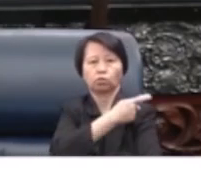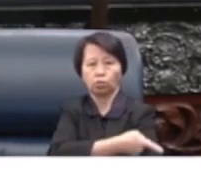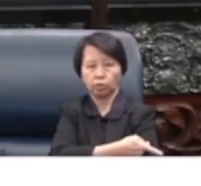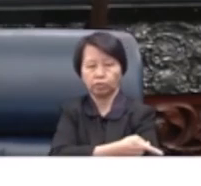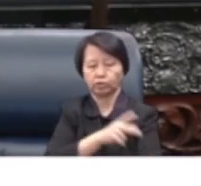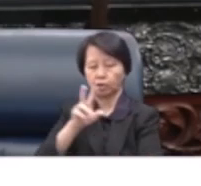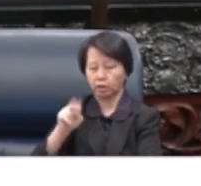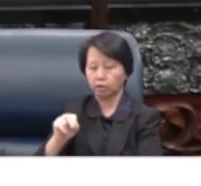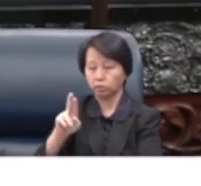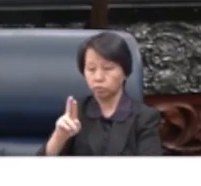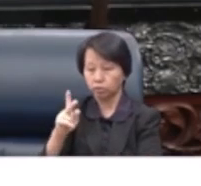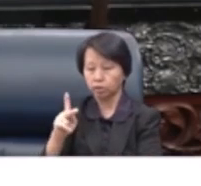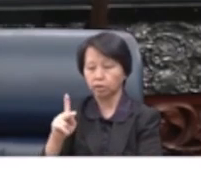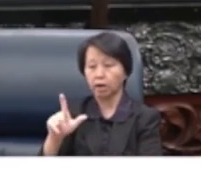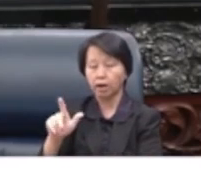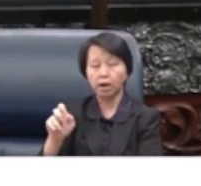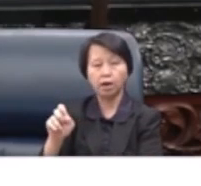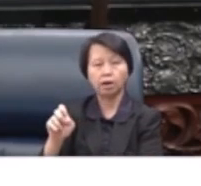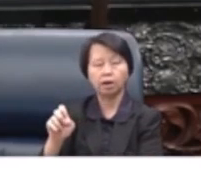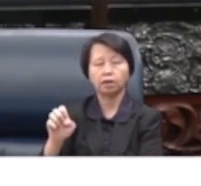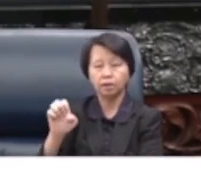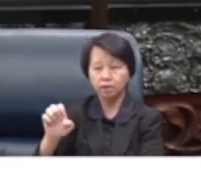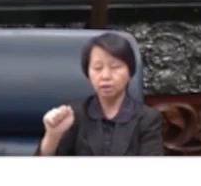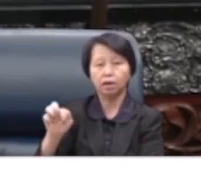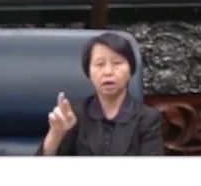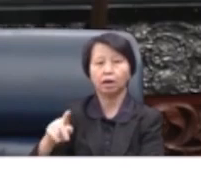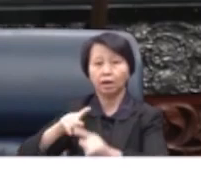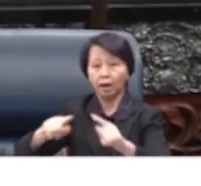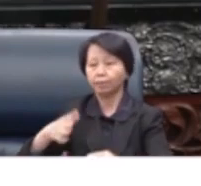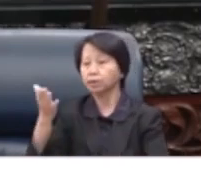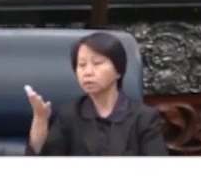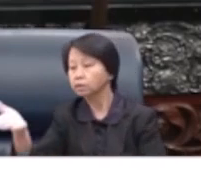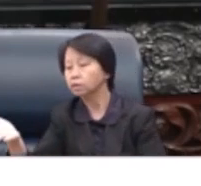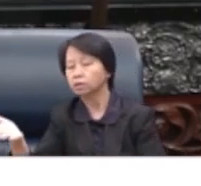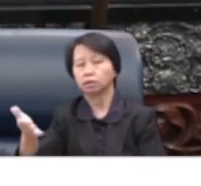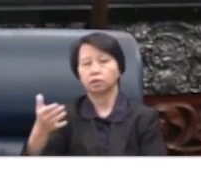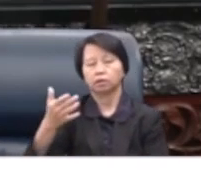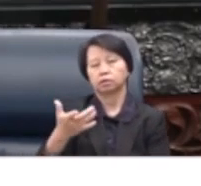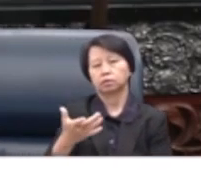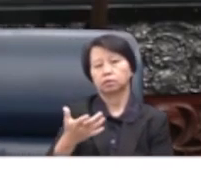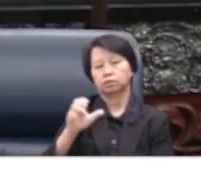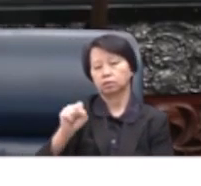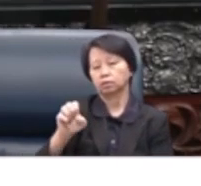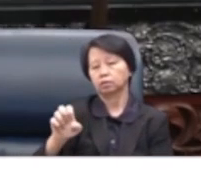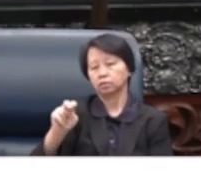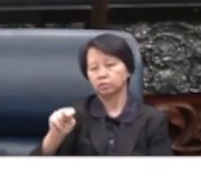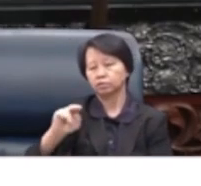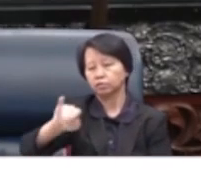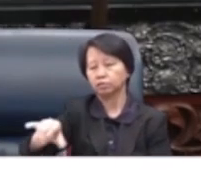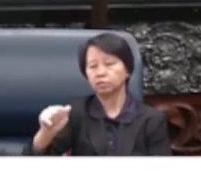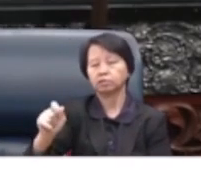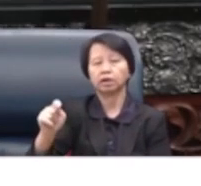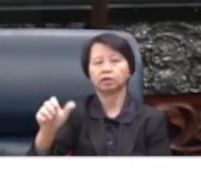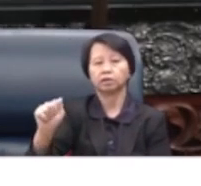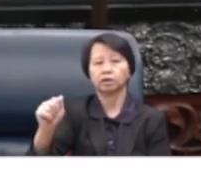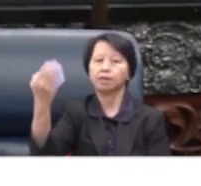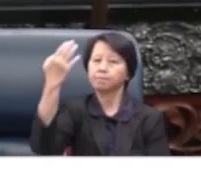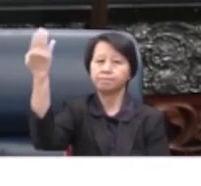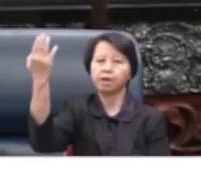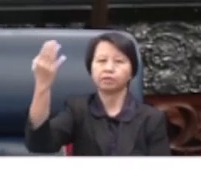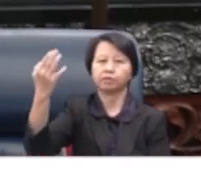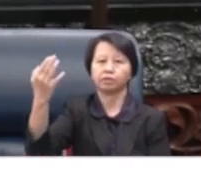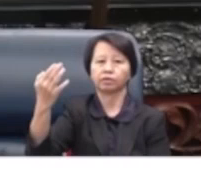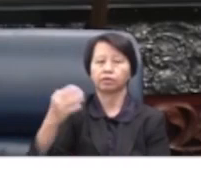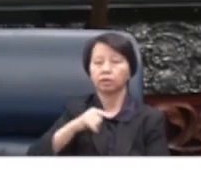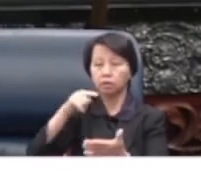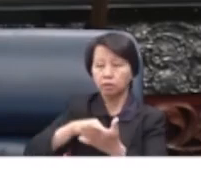kuasa nuklear tetapi dia punya persenjataannya masih secara konvensional, ya. Ini